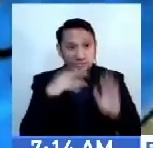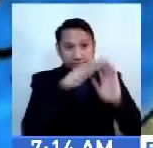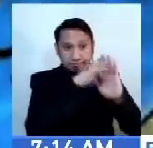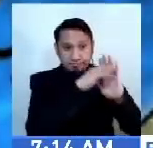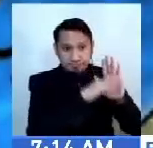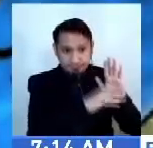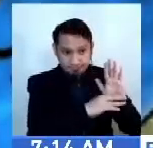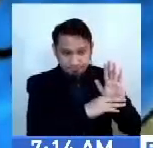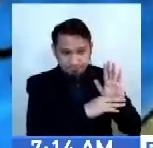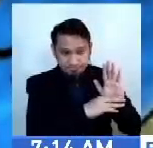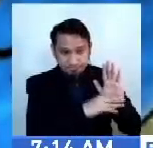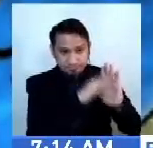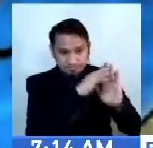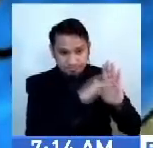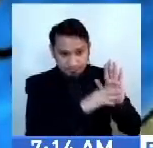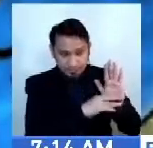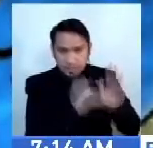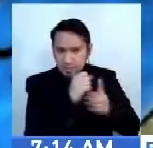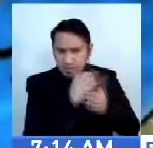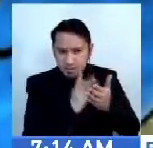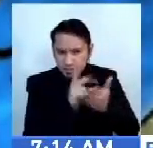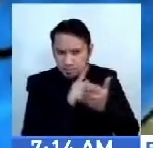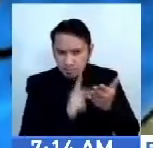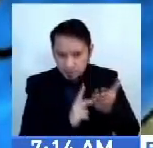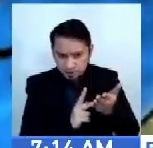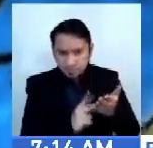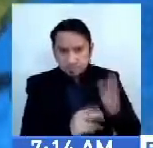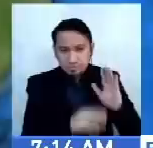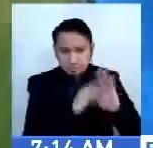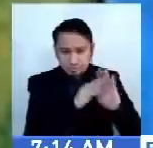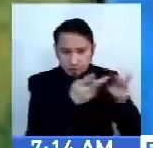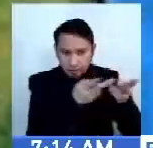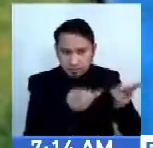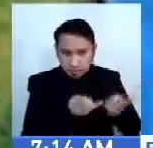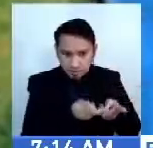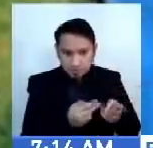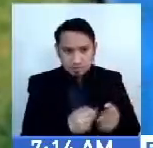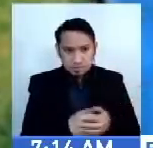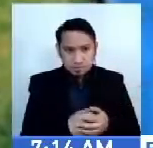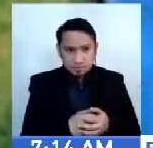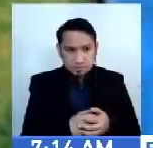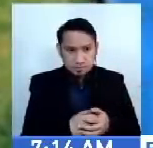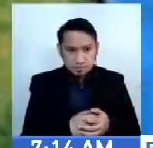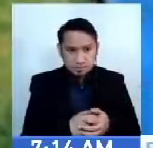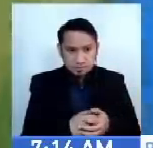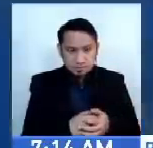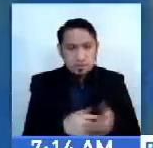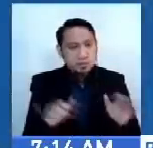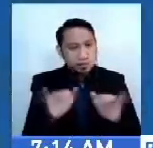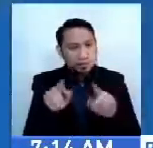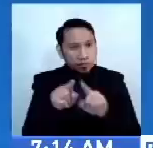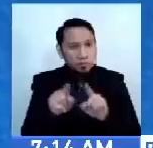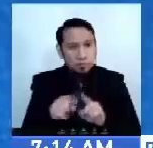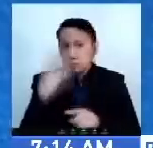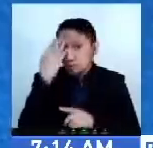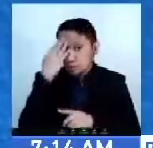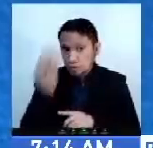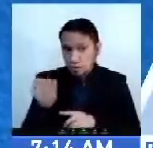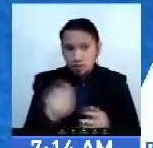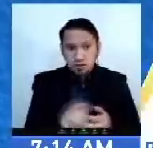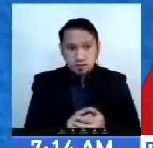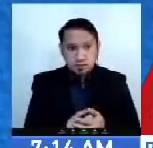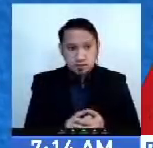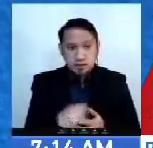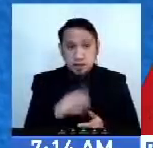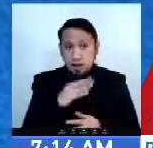Las Piñas, Valenzuela, Nabotas, Malabon, pati Cavite. Malaking bahagi ng Bulacan. Ilang lugar sa Bicol,